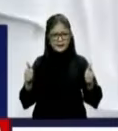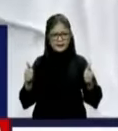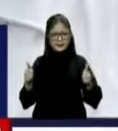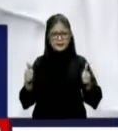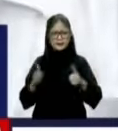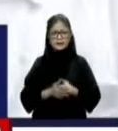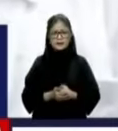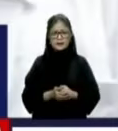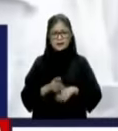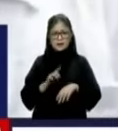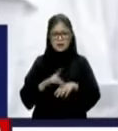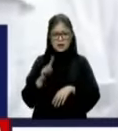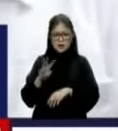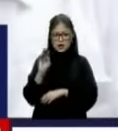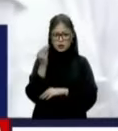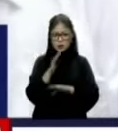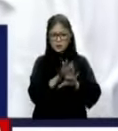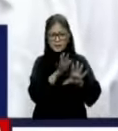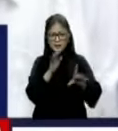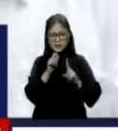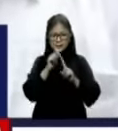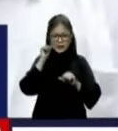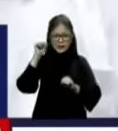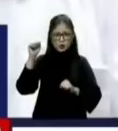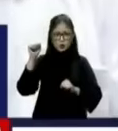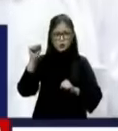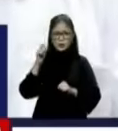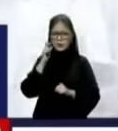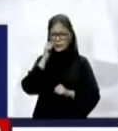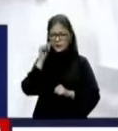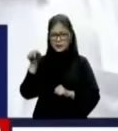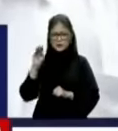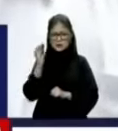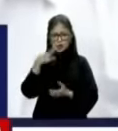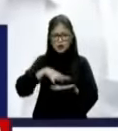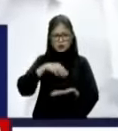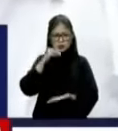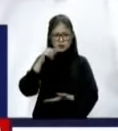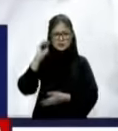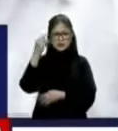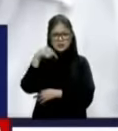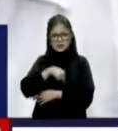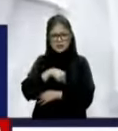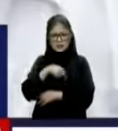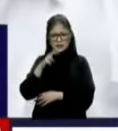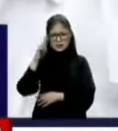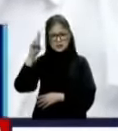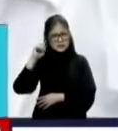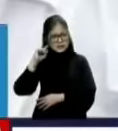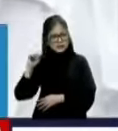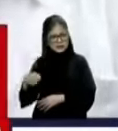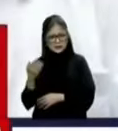dari Ketua Partai Perindo Haritanu Sudipyo. Meliputi Jakarta Pusat, Jakarta Selatan, dan luar negeri. Istri saya, Ibu